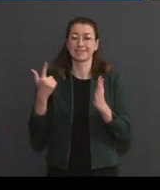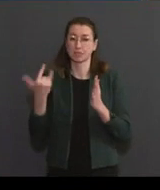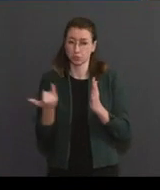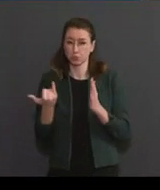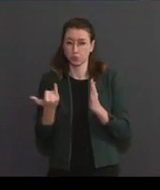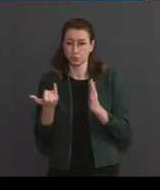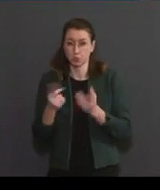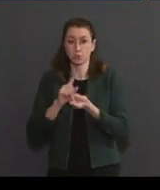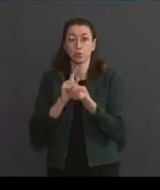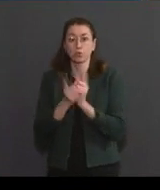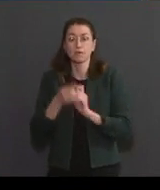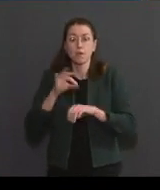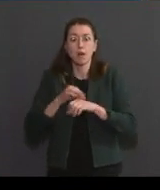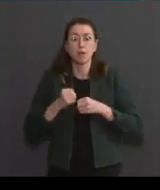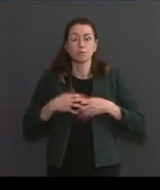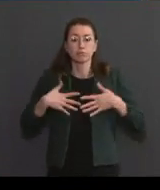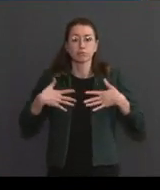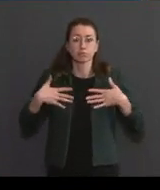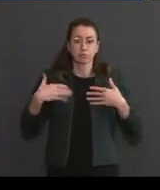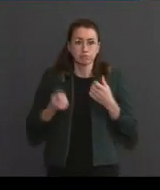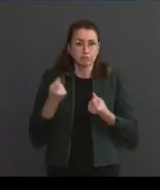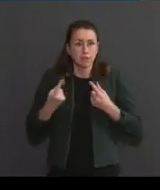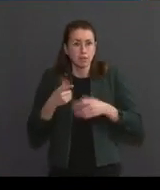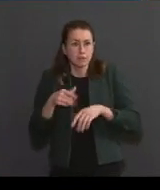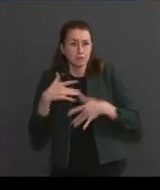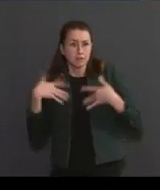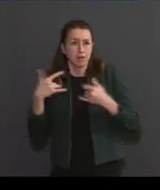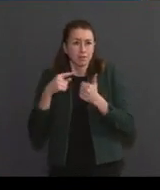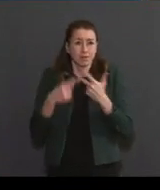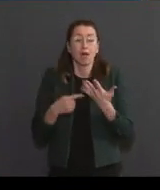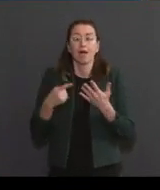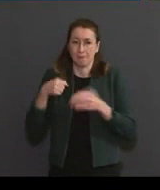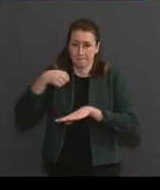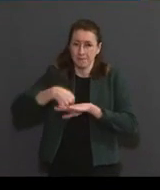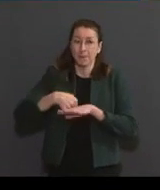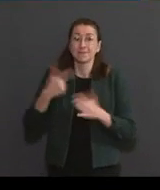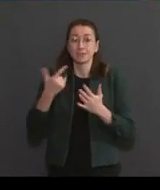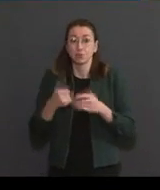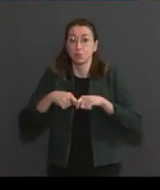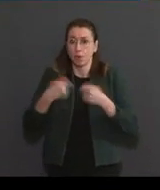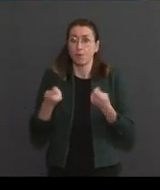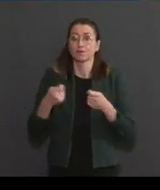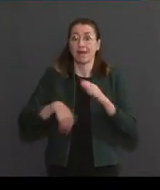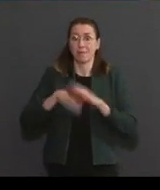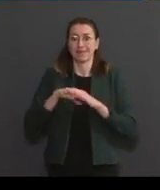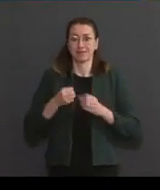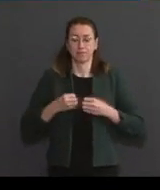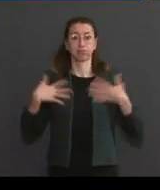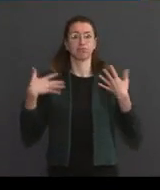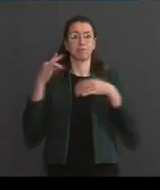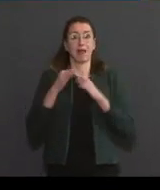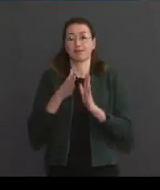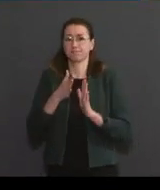de minimum 7 jours à partir du début des symptômes, en ayant plus de température depuis au moins 3 jours et